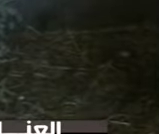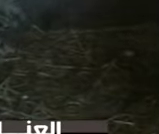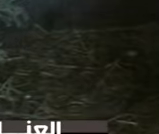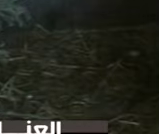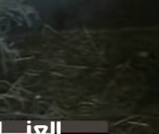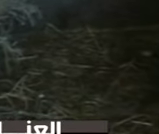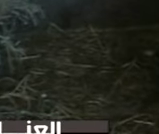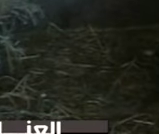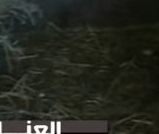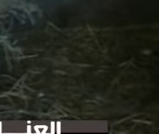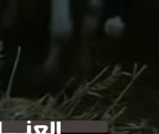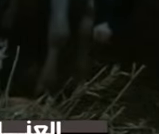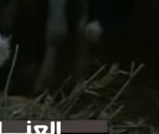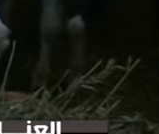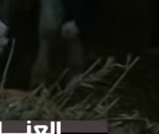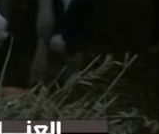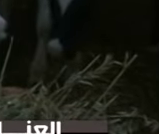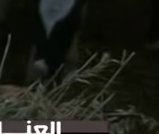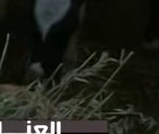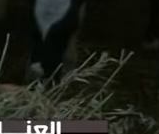بالولاية.